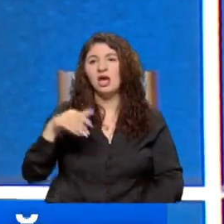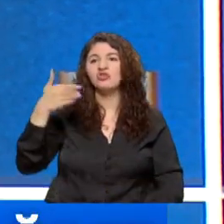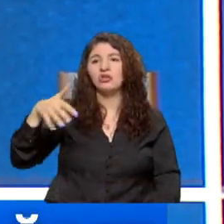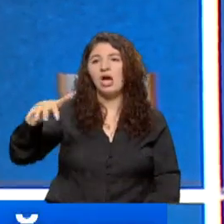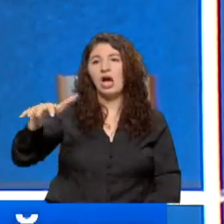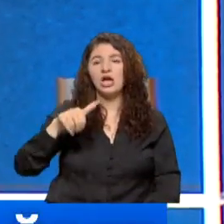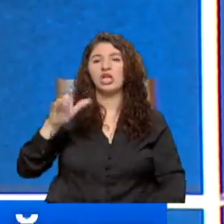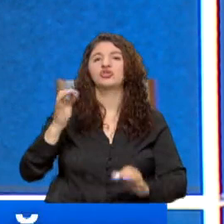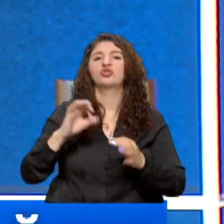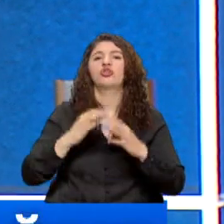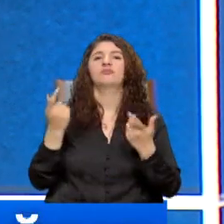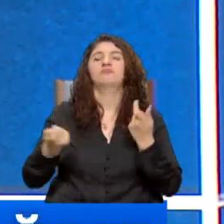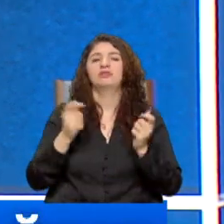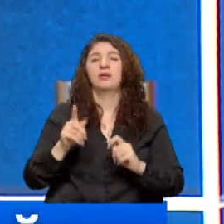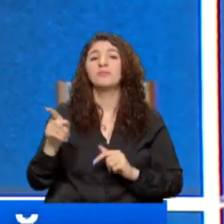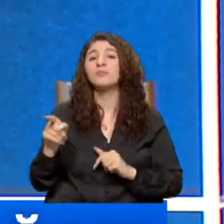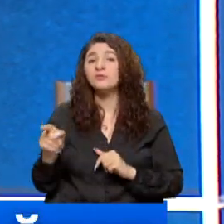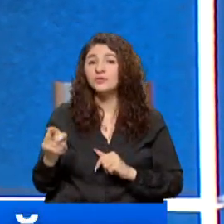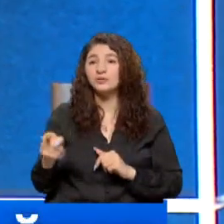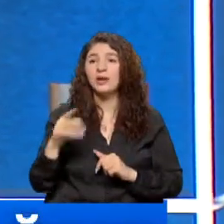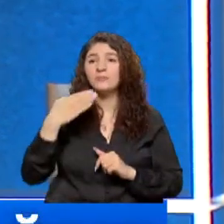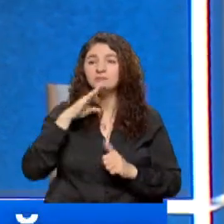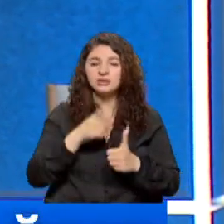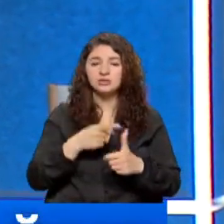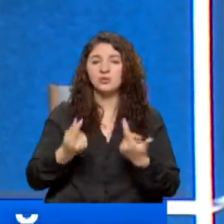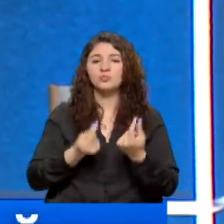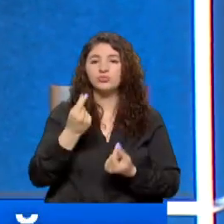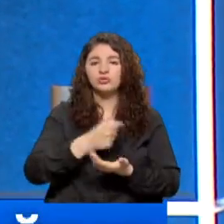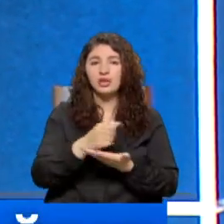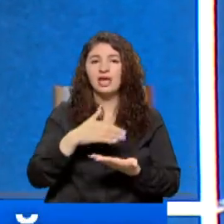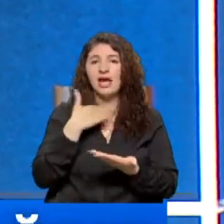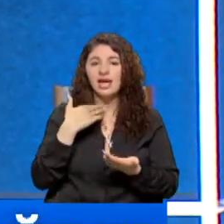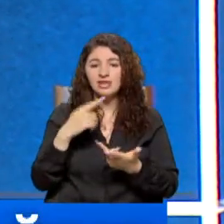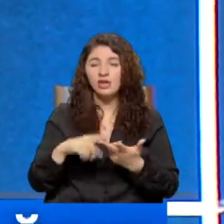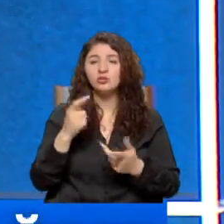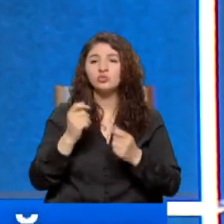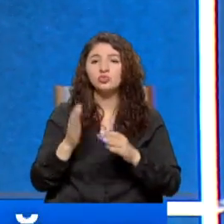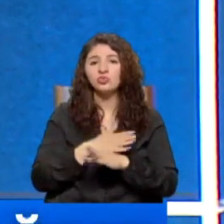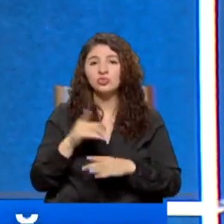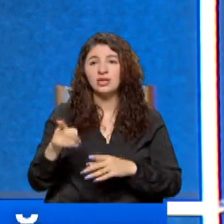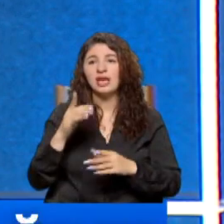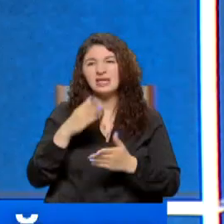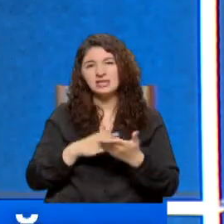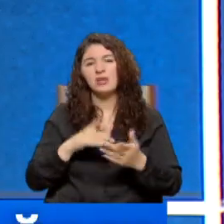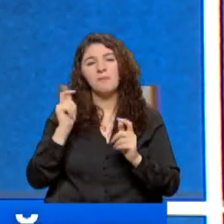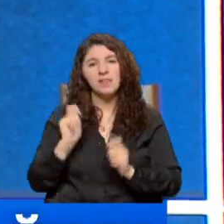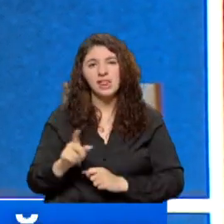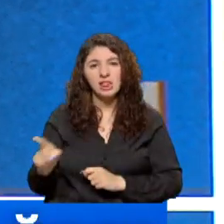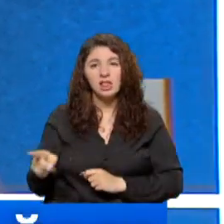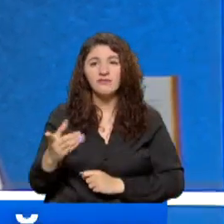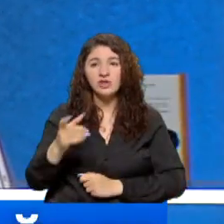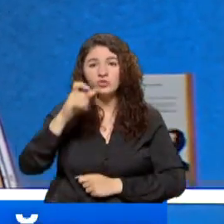ithalatla işi çözmeye kalktılar ve bu Mısır'da buğdayda ette süt ürünlerinde de kısmen yapıldı